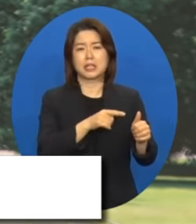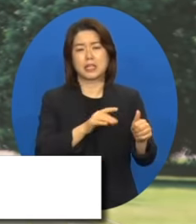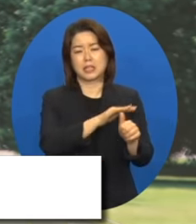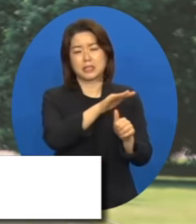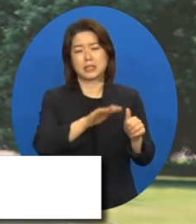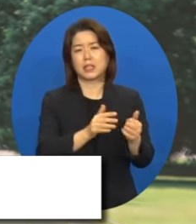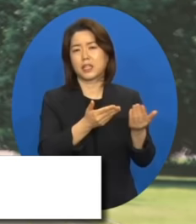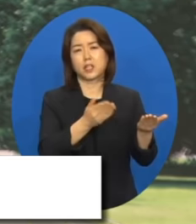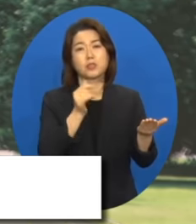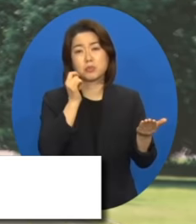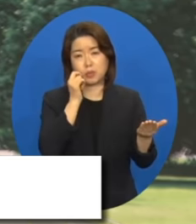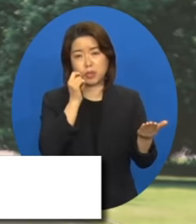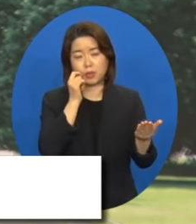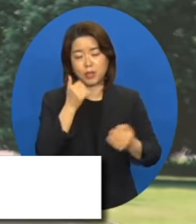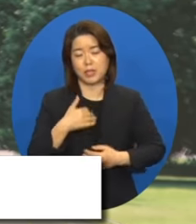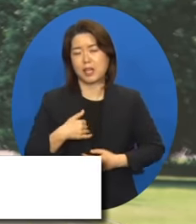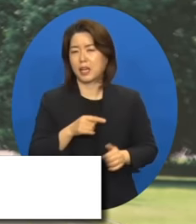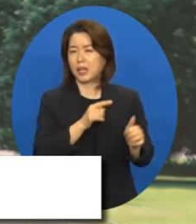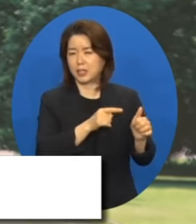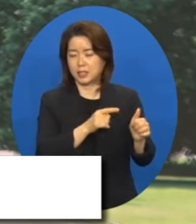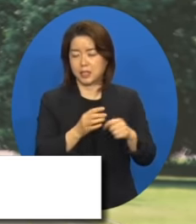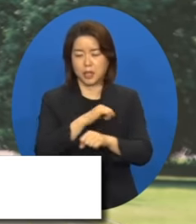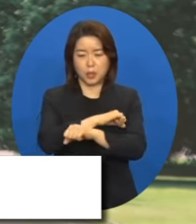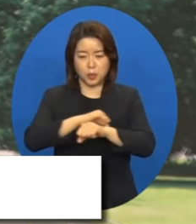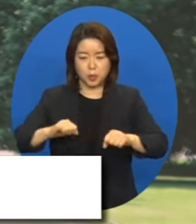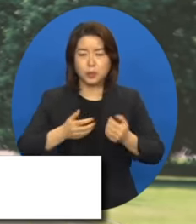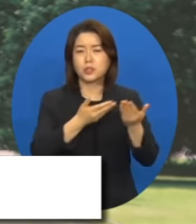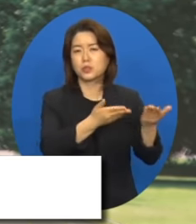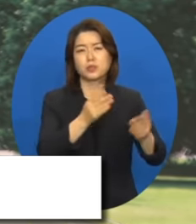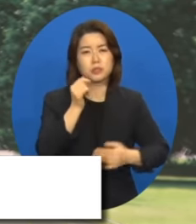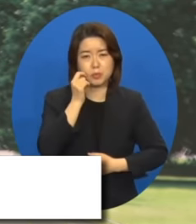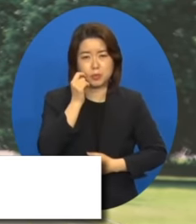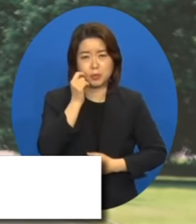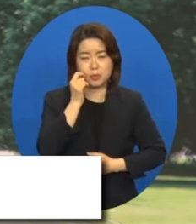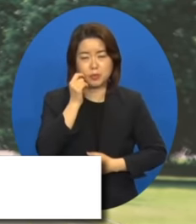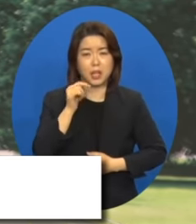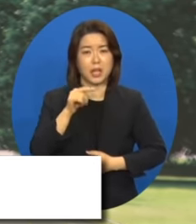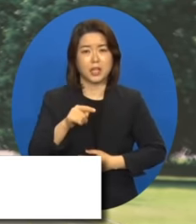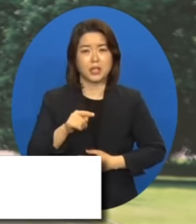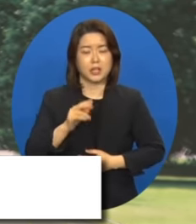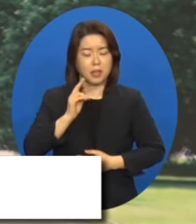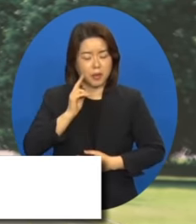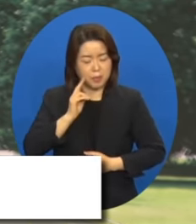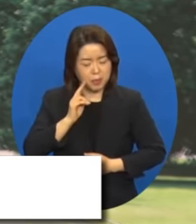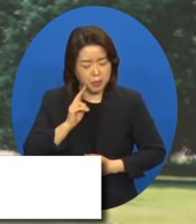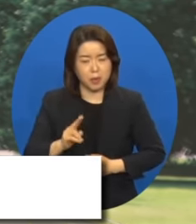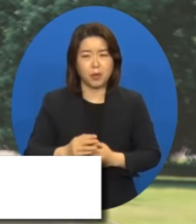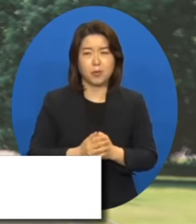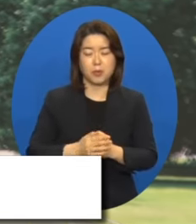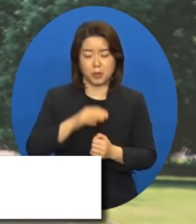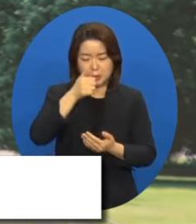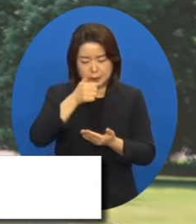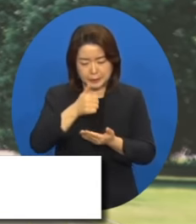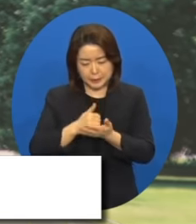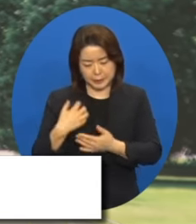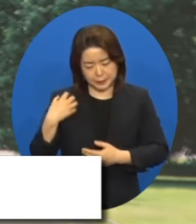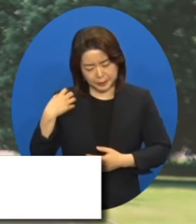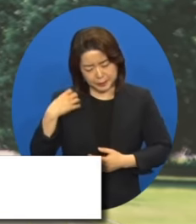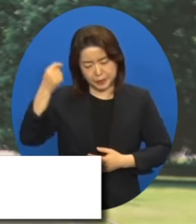못했구나, 내가 그 사람 용서하지 못했구나, 그게 너무 죄책감이